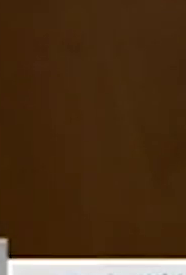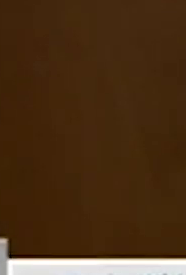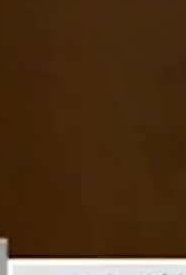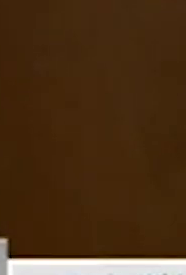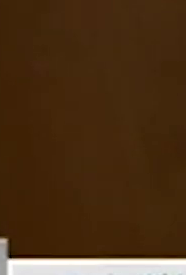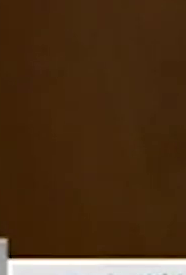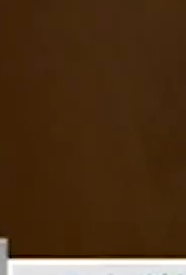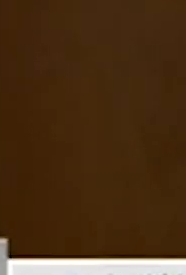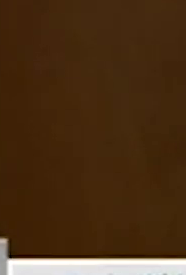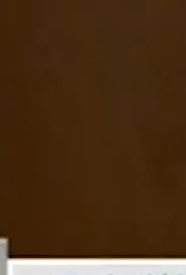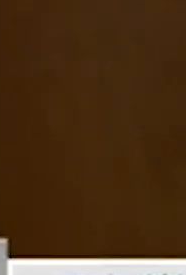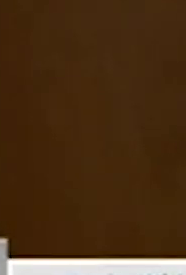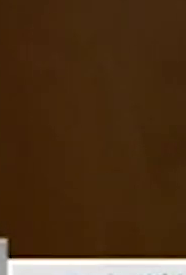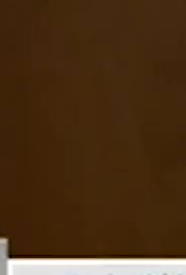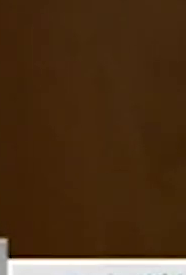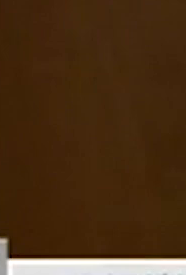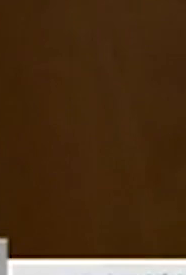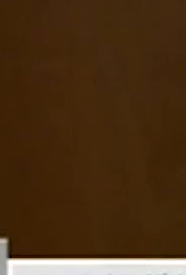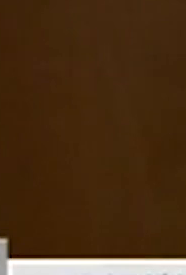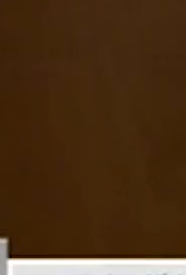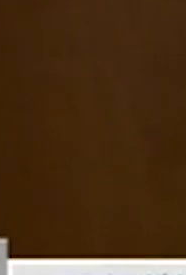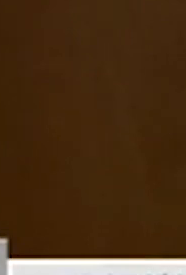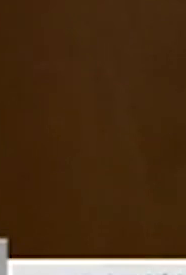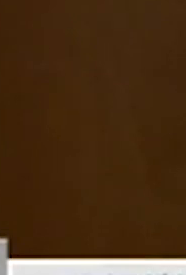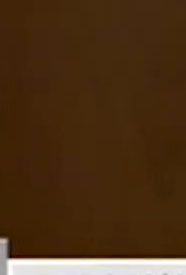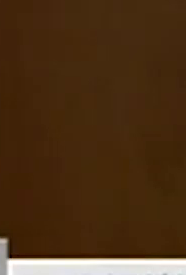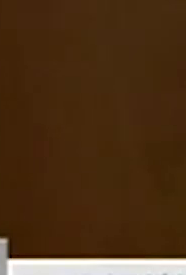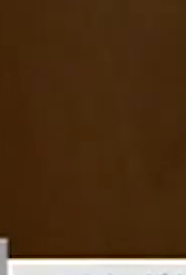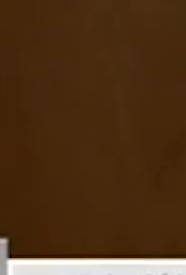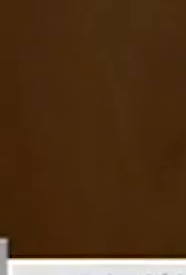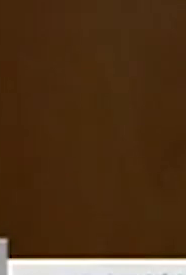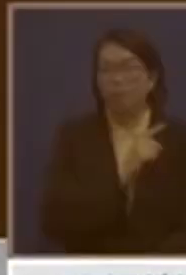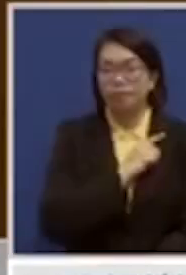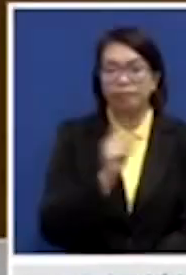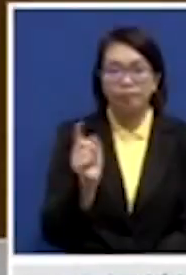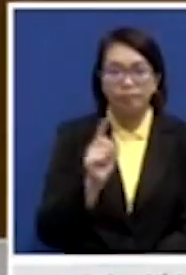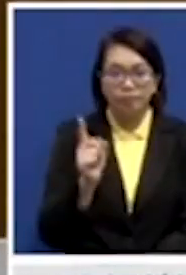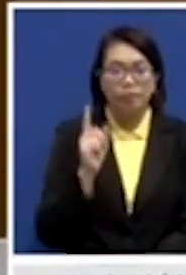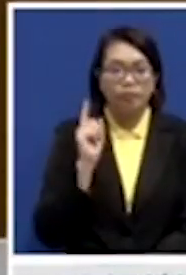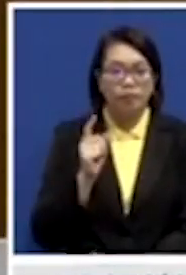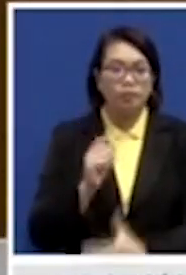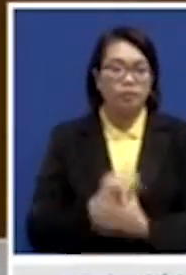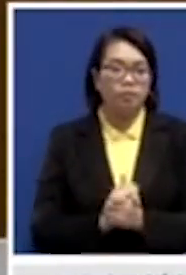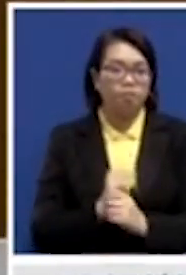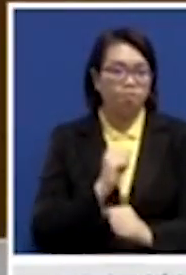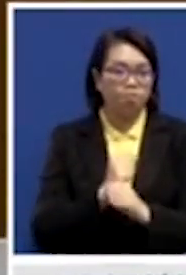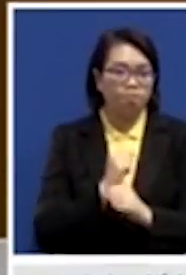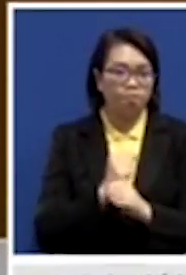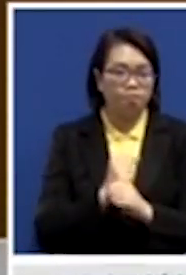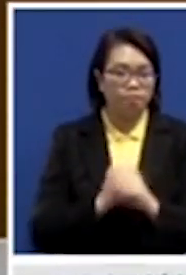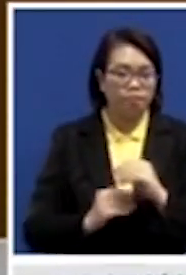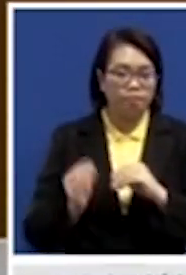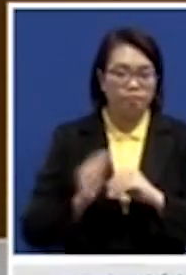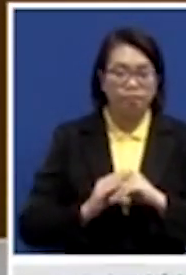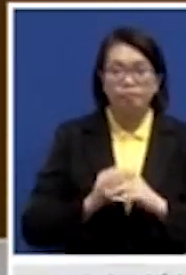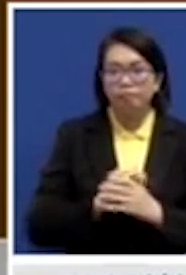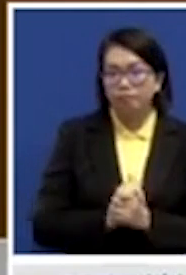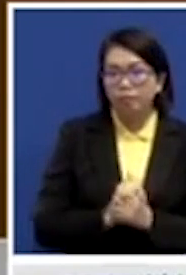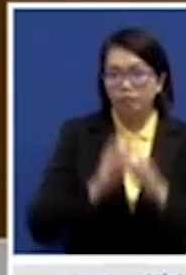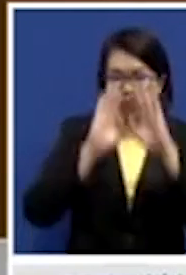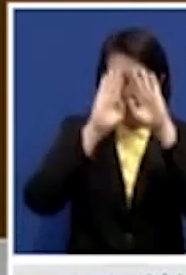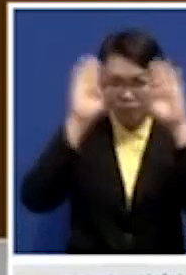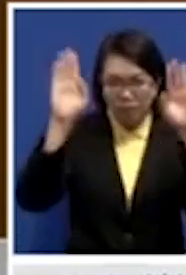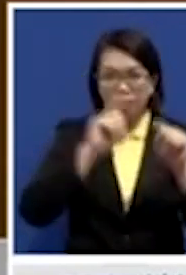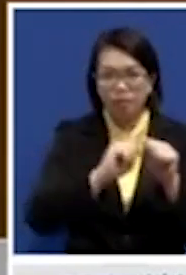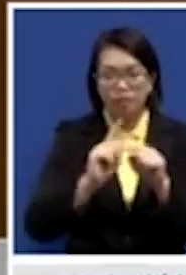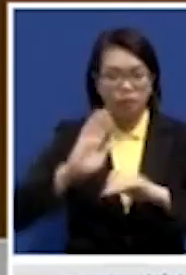กระทรวงสาธารณสุขก็จะต้องมีหน้าที่ที่จะต้องไปเพิ่มศักยภาพเพิ่มประสบการณ์เ